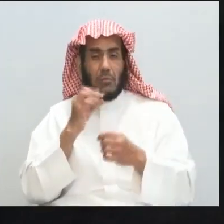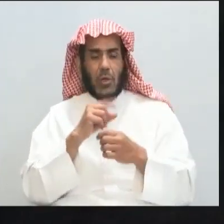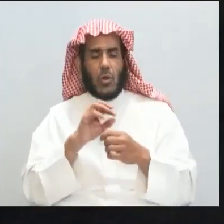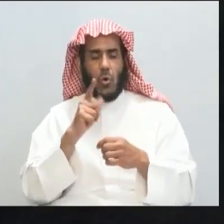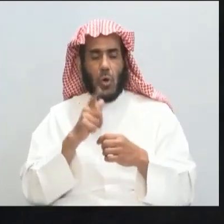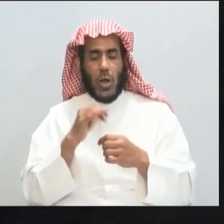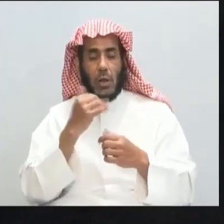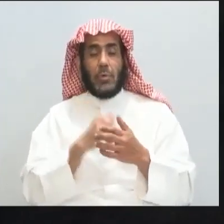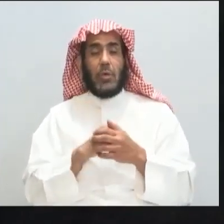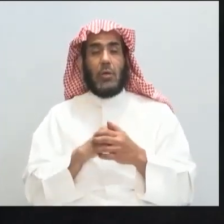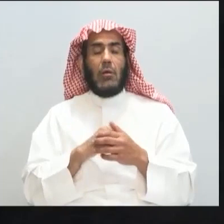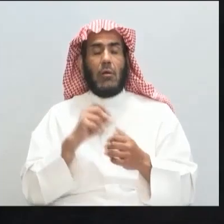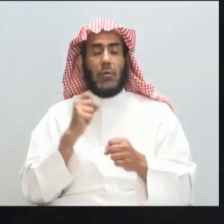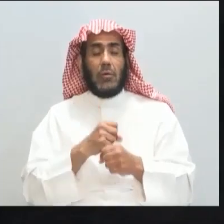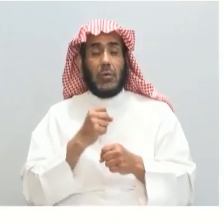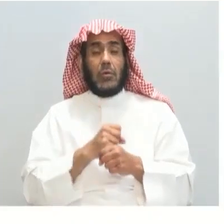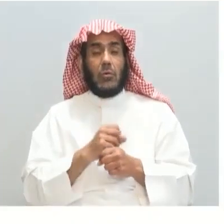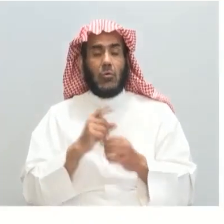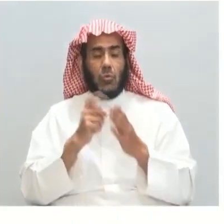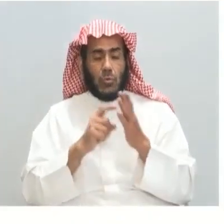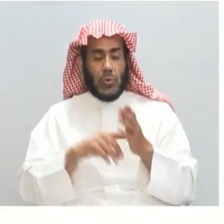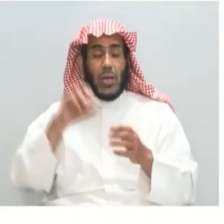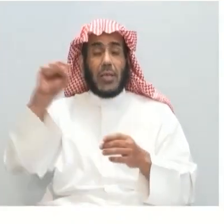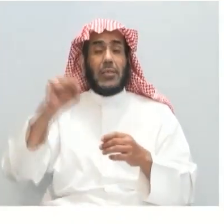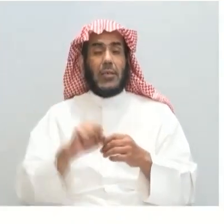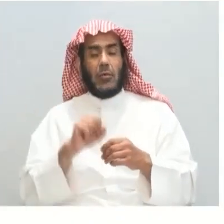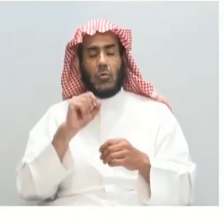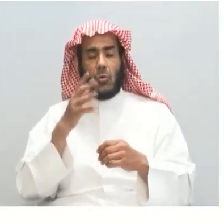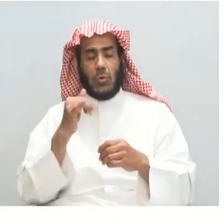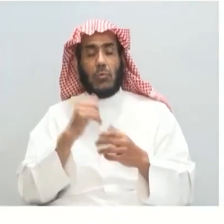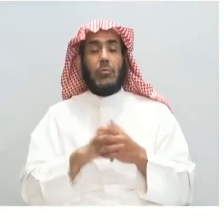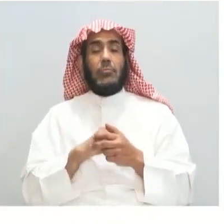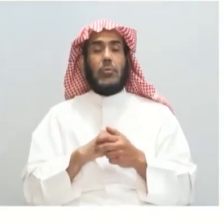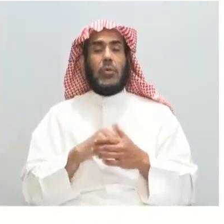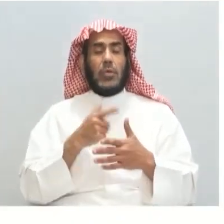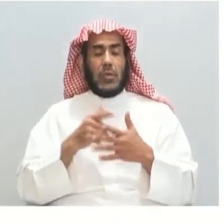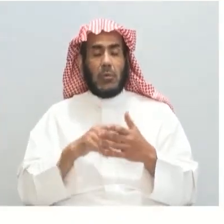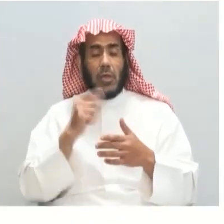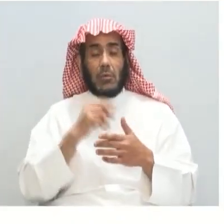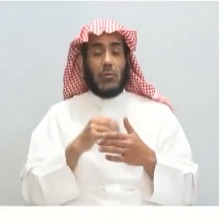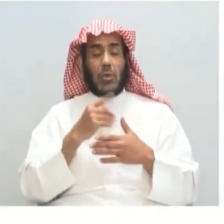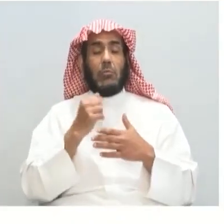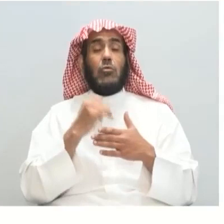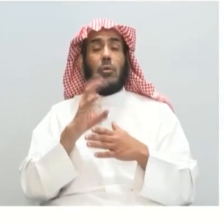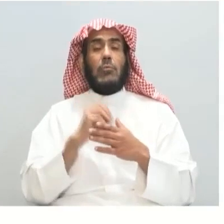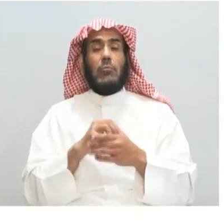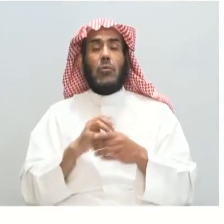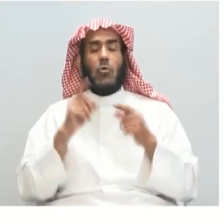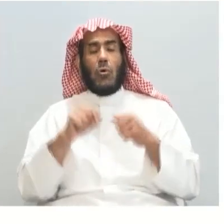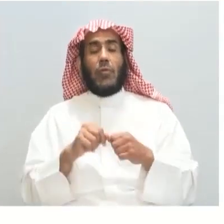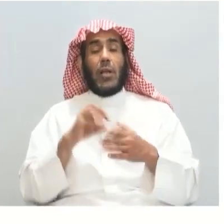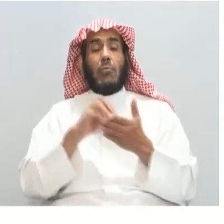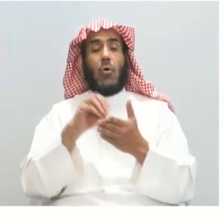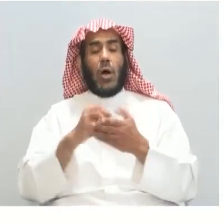اللغه العربيه ففي العربيه نظم خاصه في العربيه نظم خاصه لترتيب الكلمات وتركيب الجمل وفيها